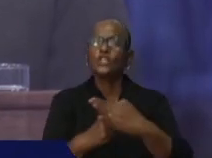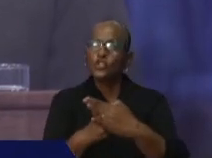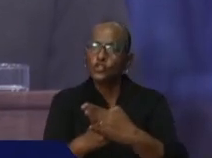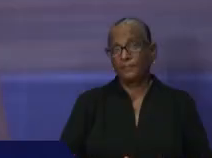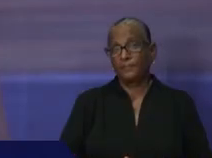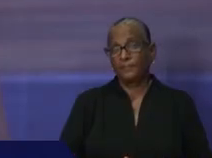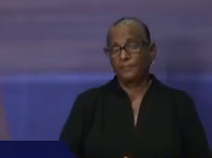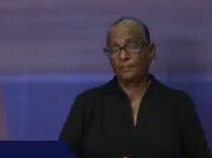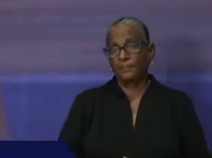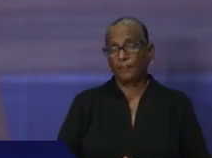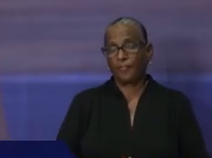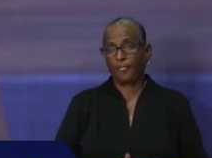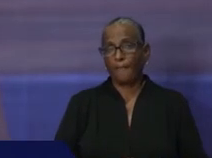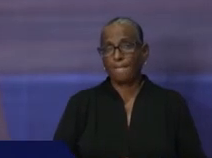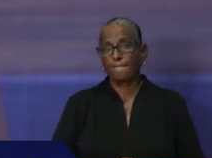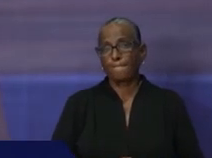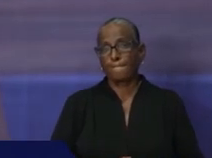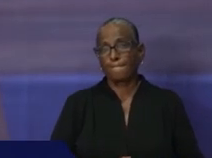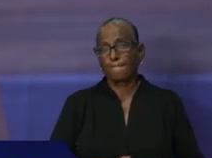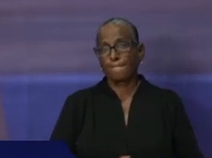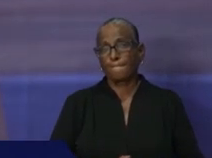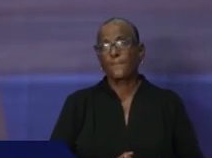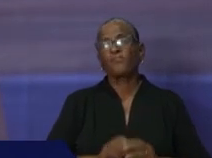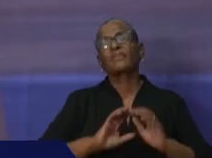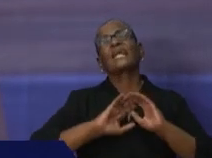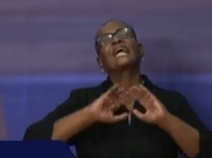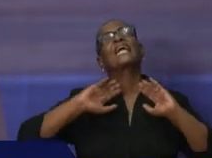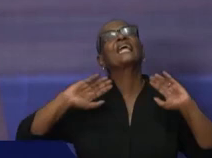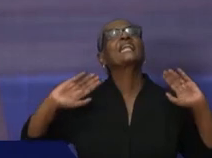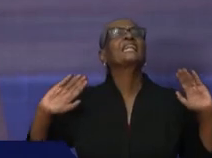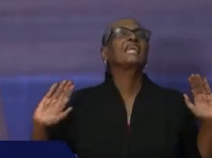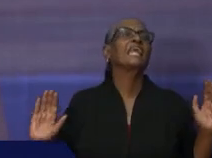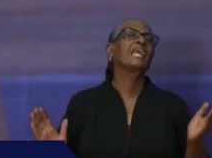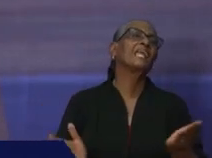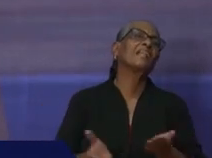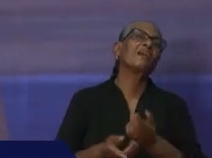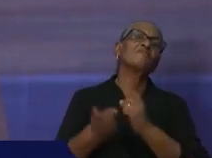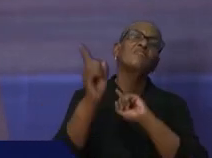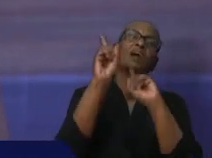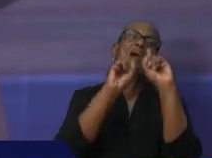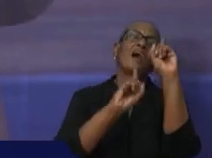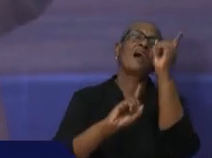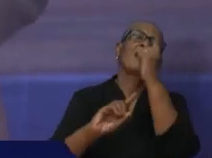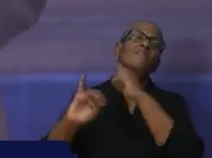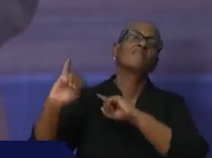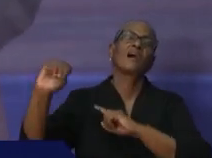hebben. Aheer Tori fu IMF.